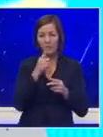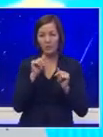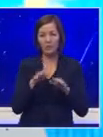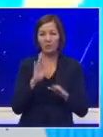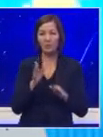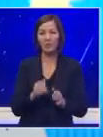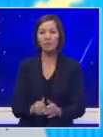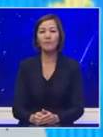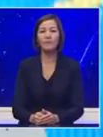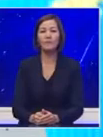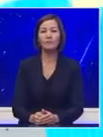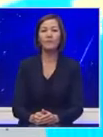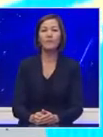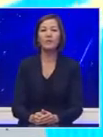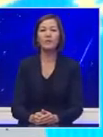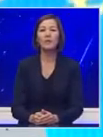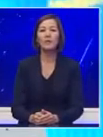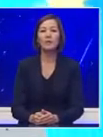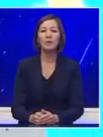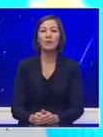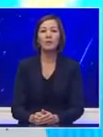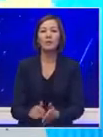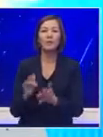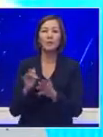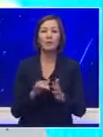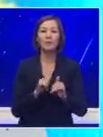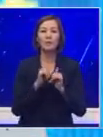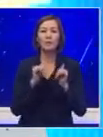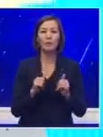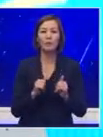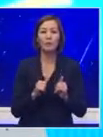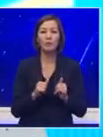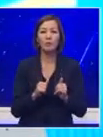шешімін айтармыз. Ал ары қарай туризмді дамыту, ол әрине